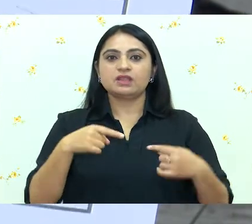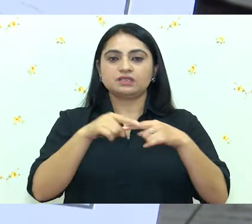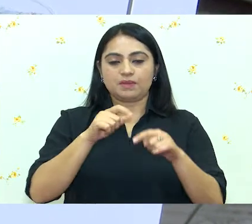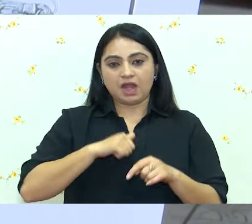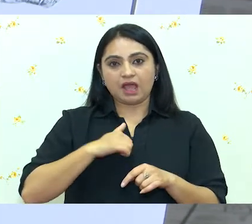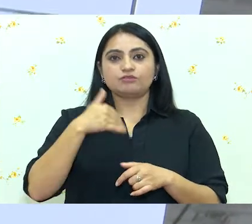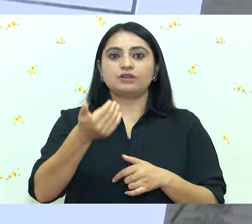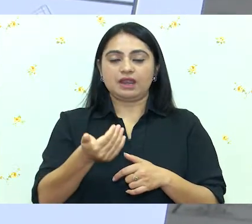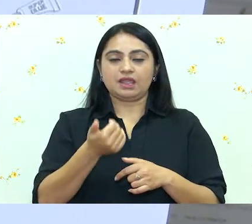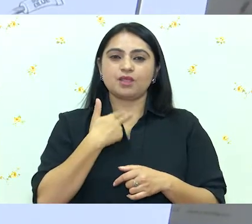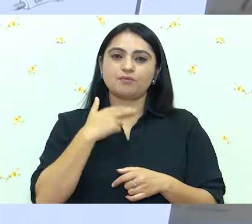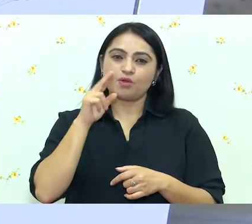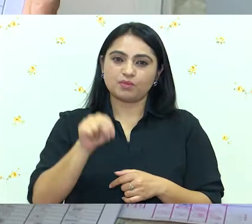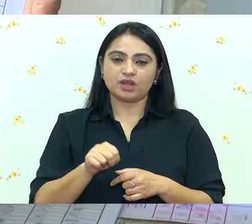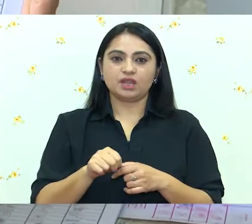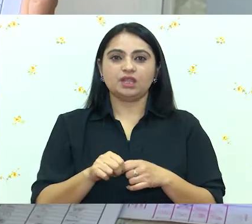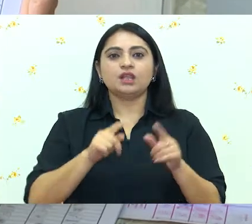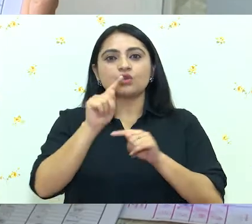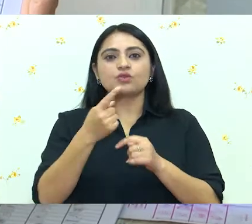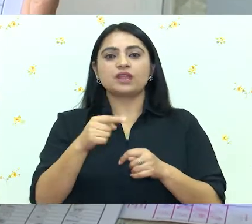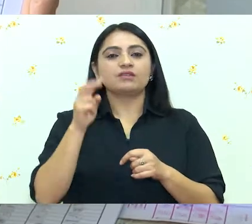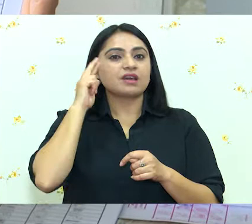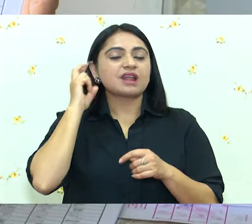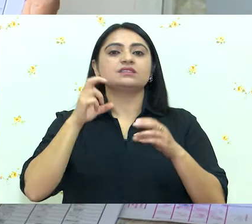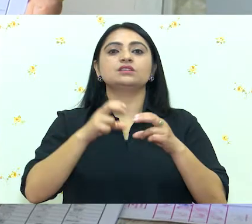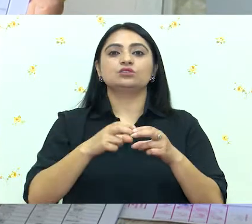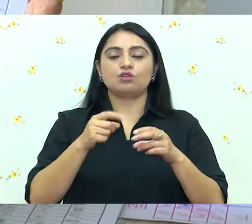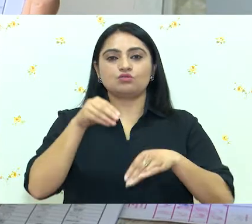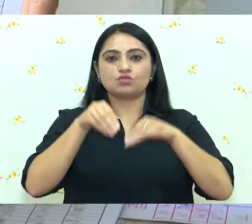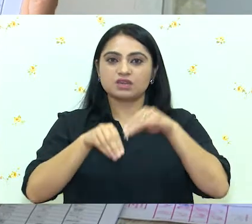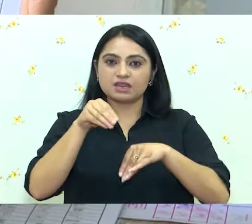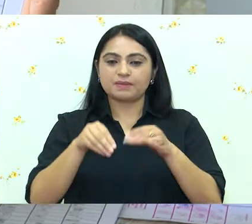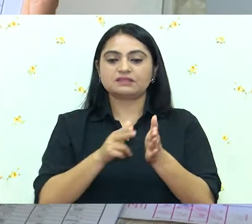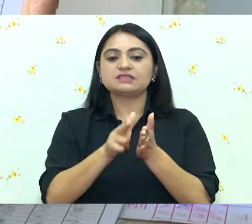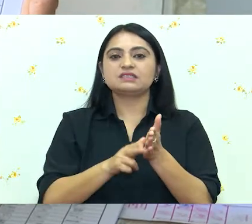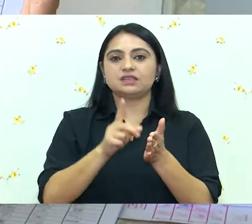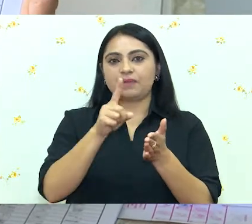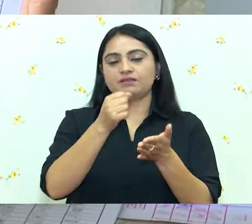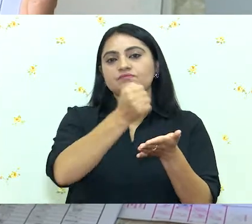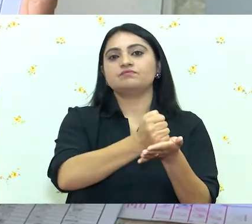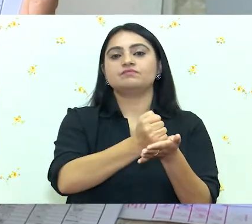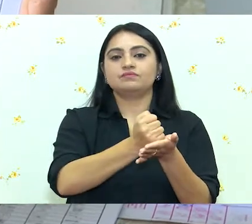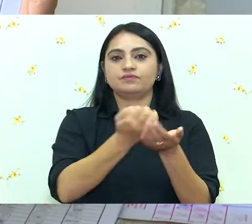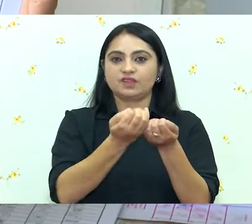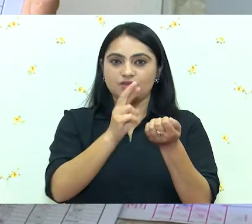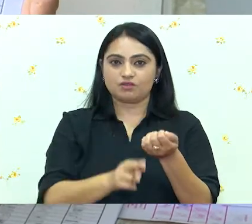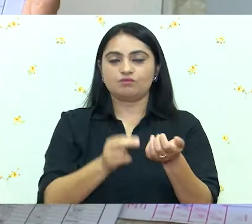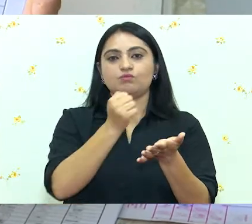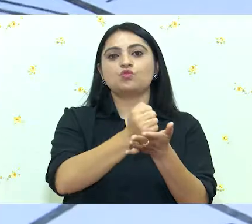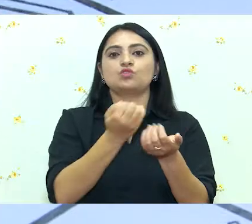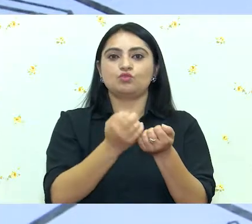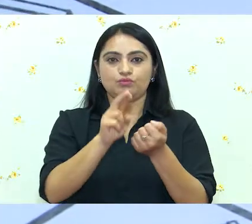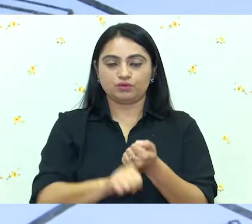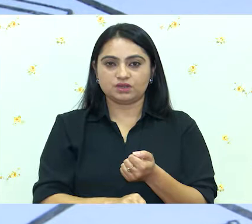आफूलाई मन परेको कुनै एउटा राजनीतिक दलको निर्वाचन चिन्हमा एक स्वस्ति छाप लगाएर मतदान गर्नु